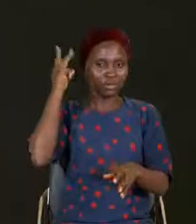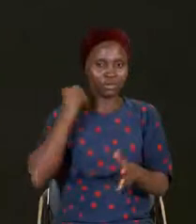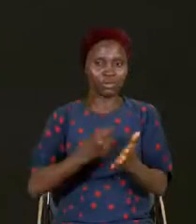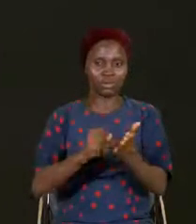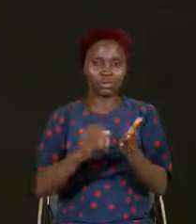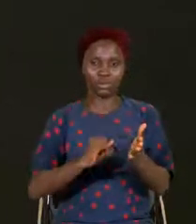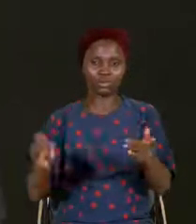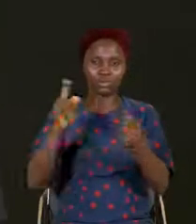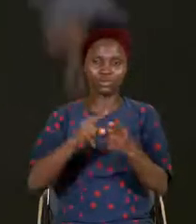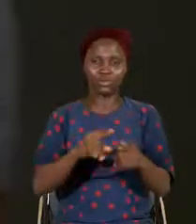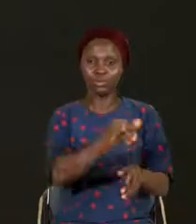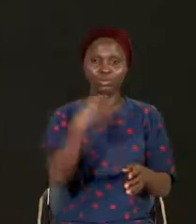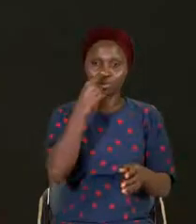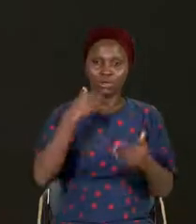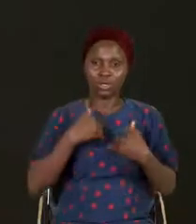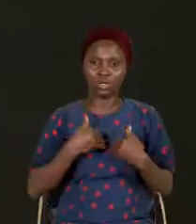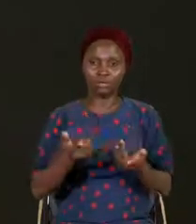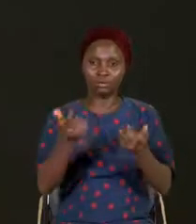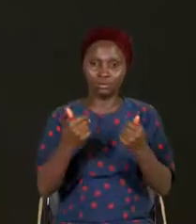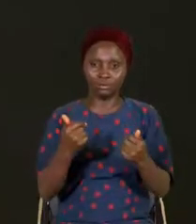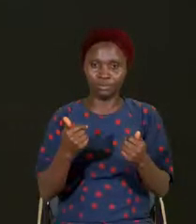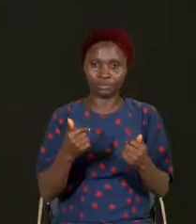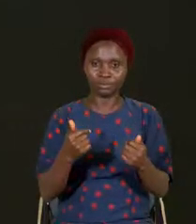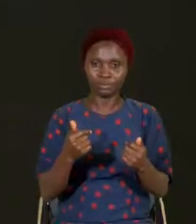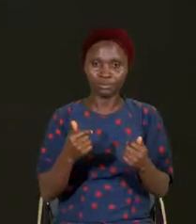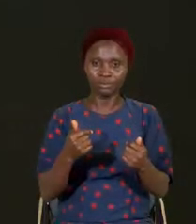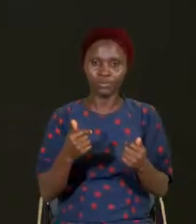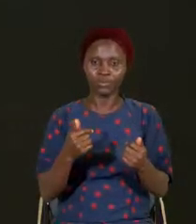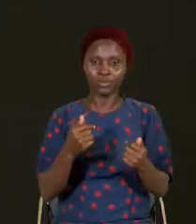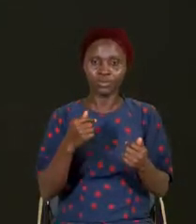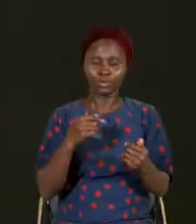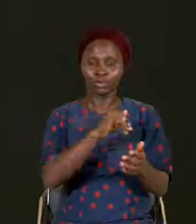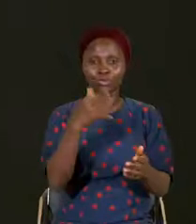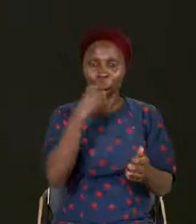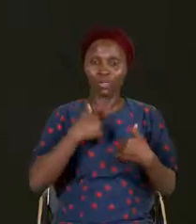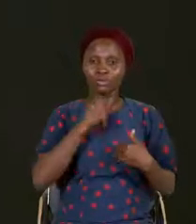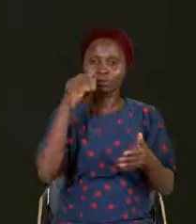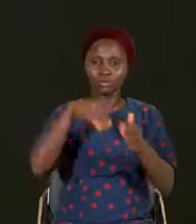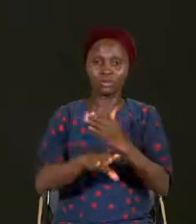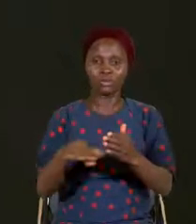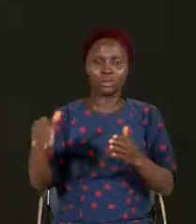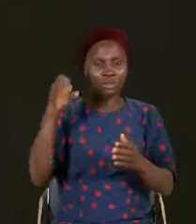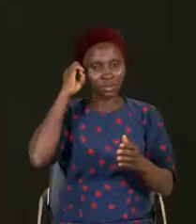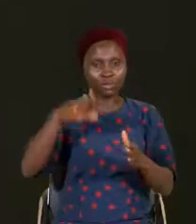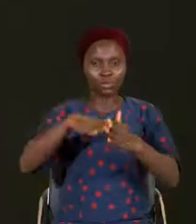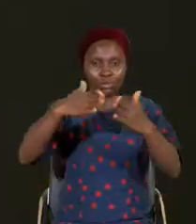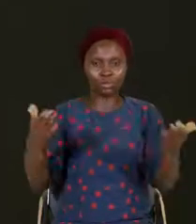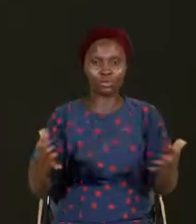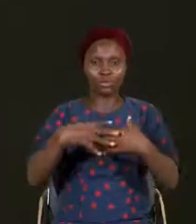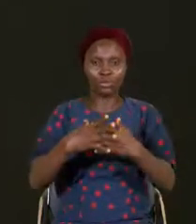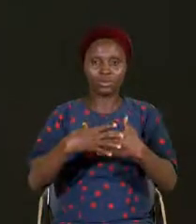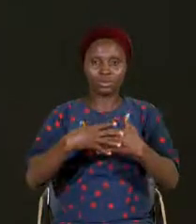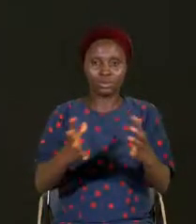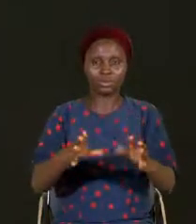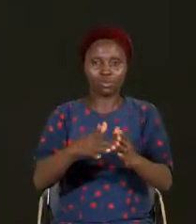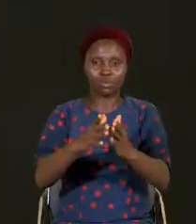écrivait, ceux qui ne sont pas encore entrés, pour qu'ils puissent entrer dans cette porte d'accès grandement ouverte, pour que nous